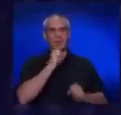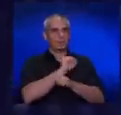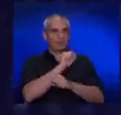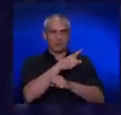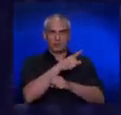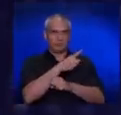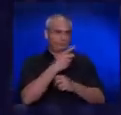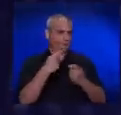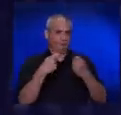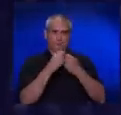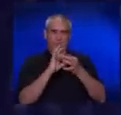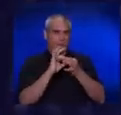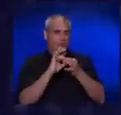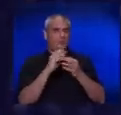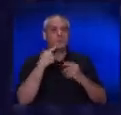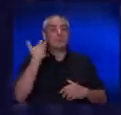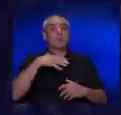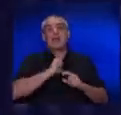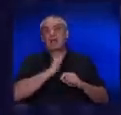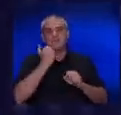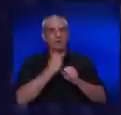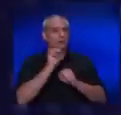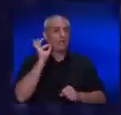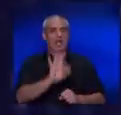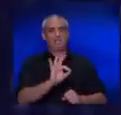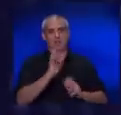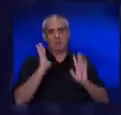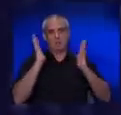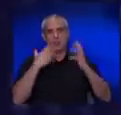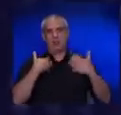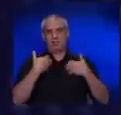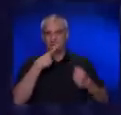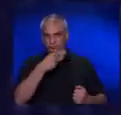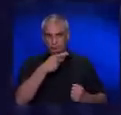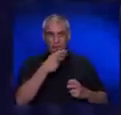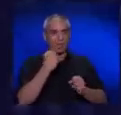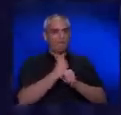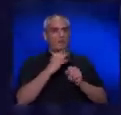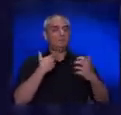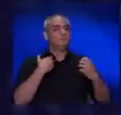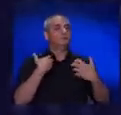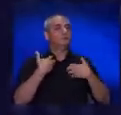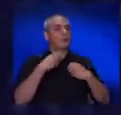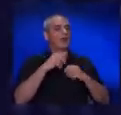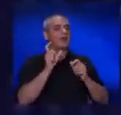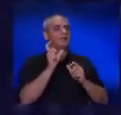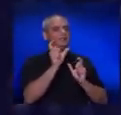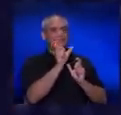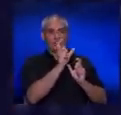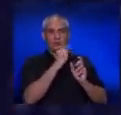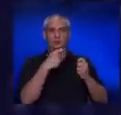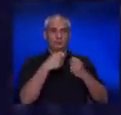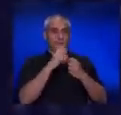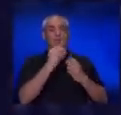בכתבה מוצאות מהקשרן במובן החריף ביותר וגורמות לעוול עצום לסטודיו. העבודה עם הסטודנטים על סצנות משחק שעוסקות בין